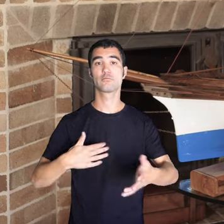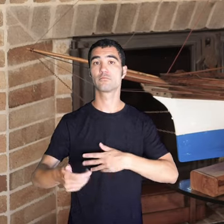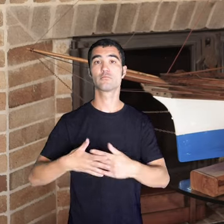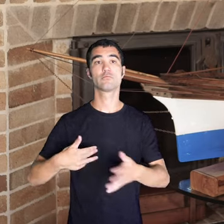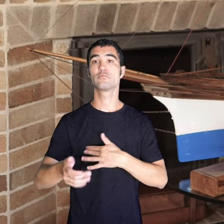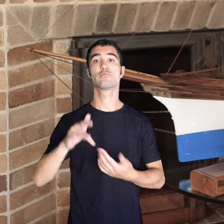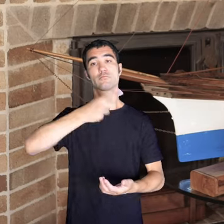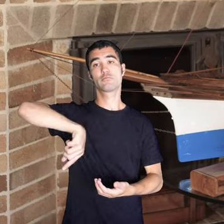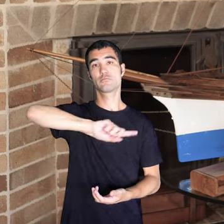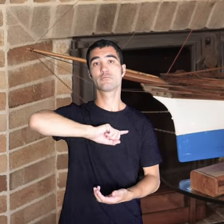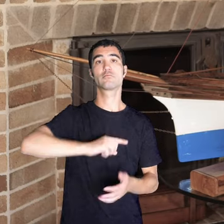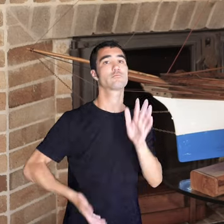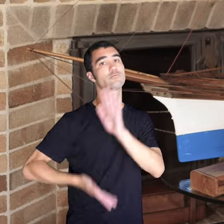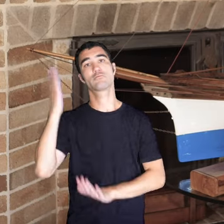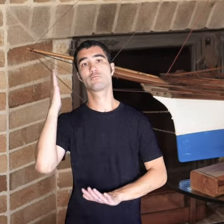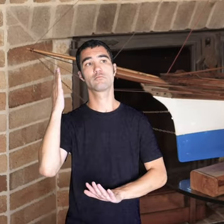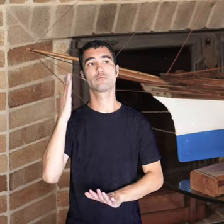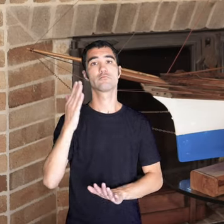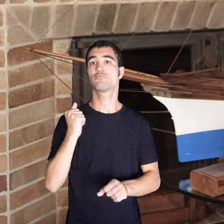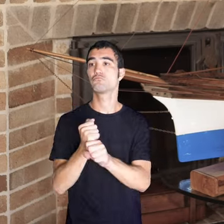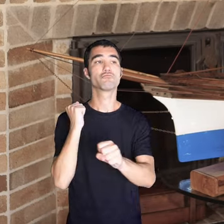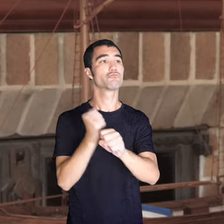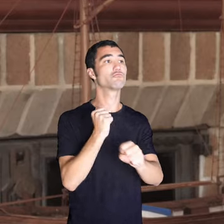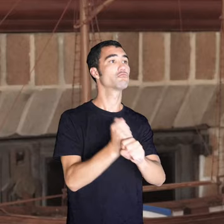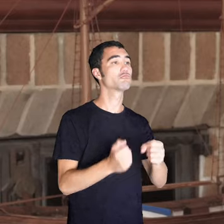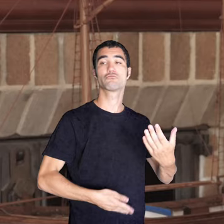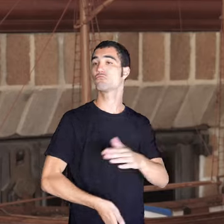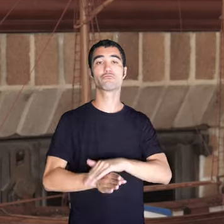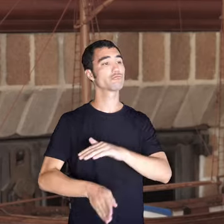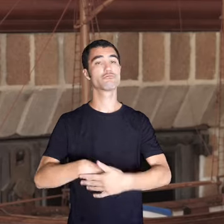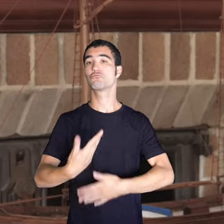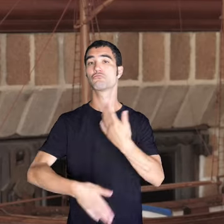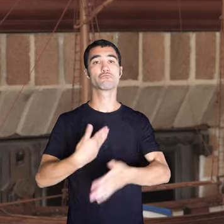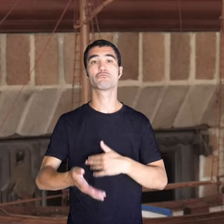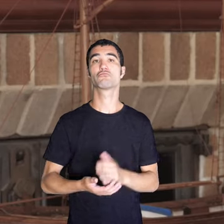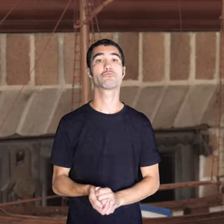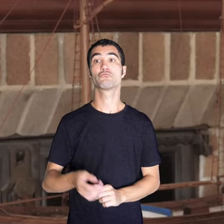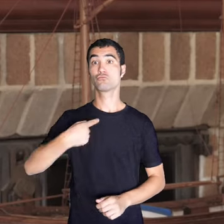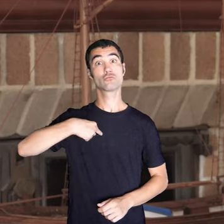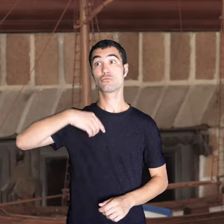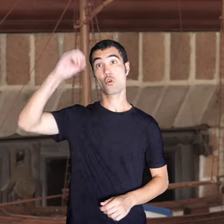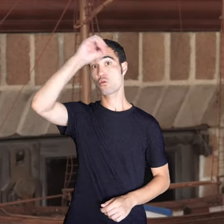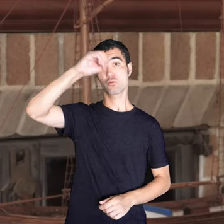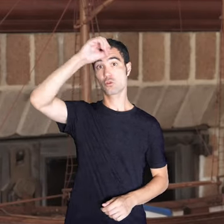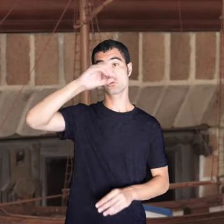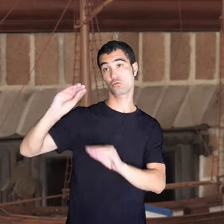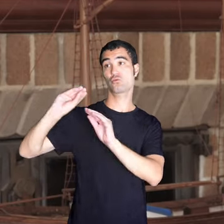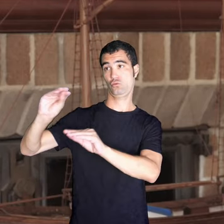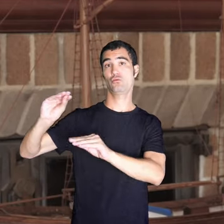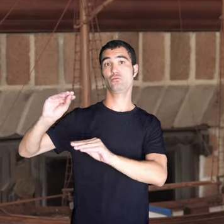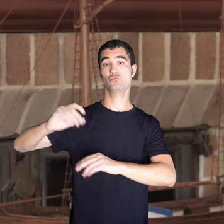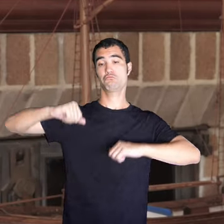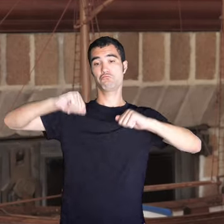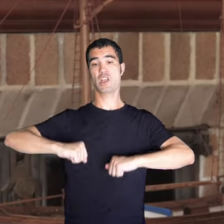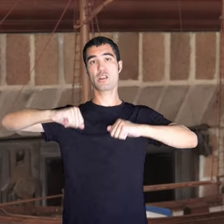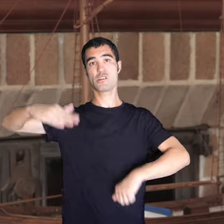i anàvem traient feina endavant. Jo sempre vaig respectar les opinions dels